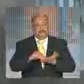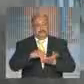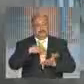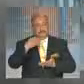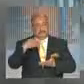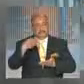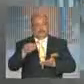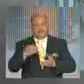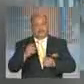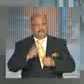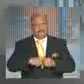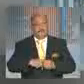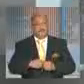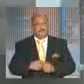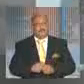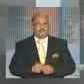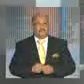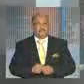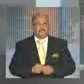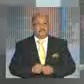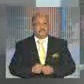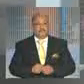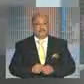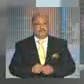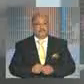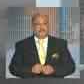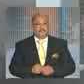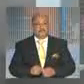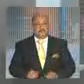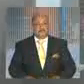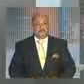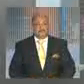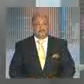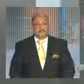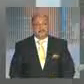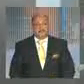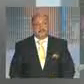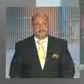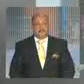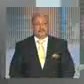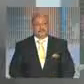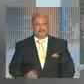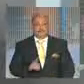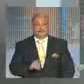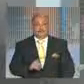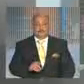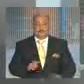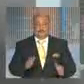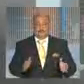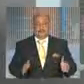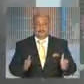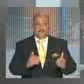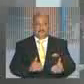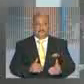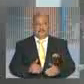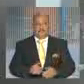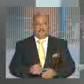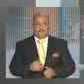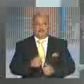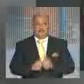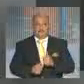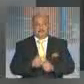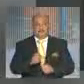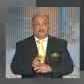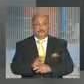مطالعة الكتاب الورقي. هم عذبوك وباعوا لحمك الغالي